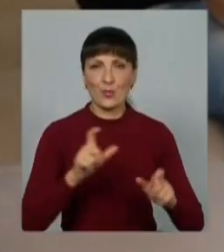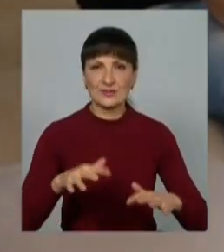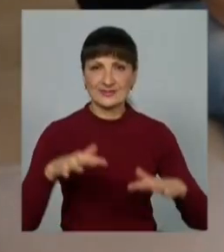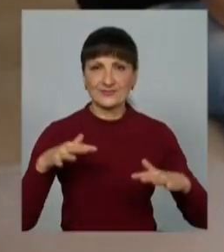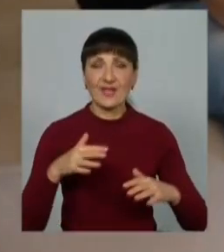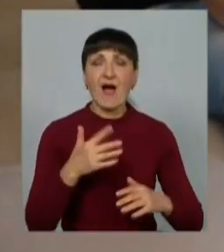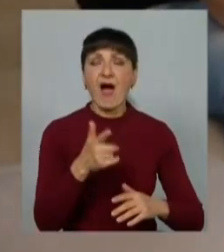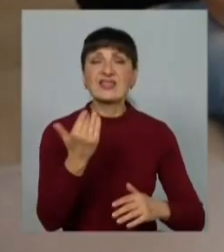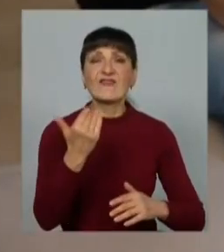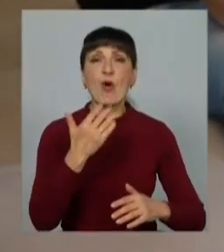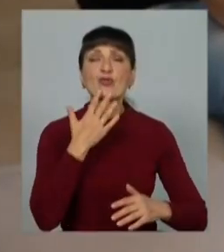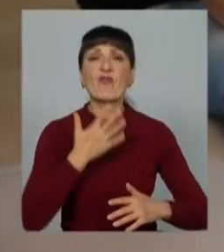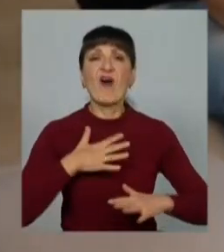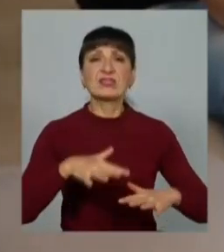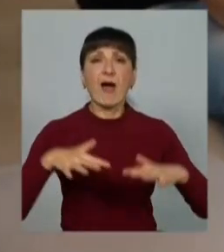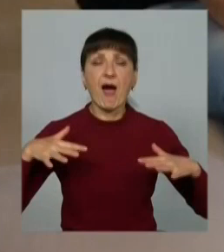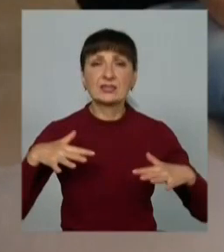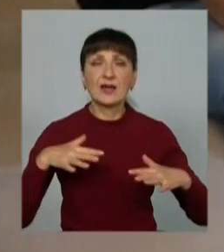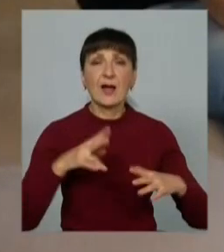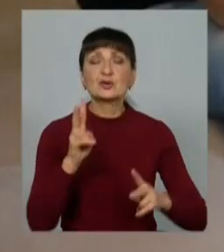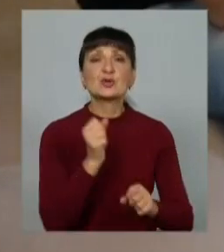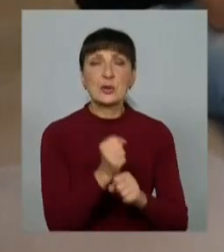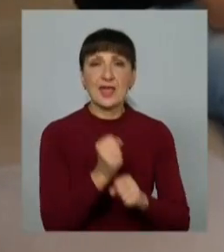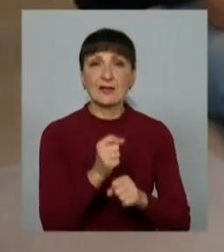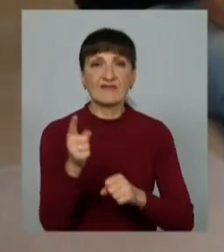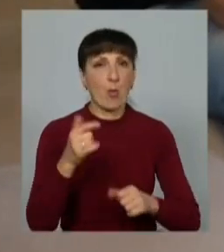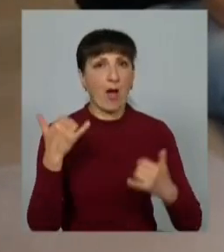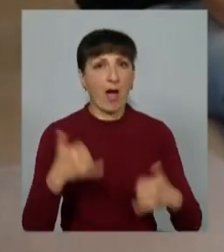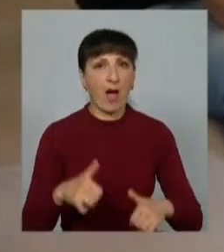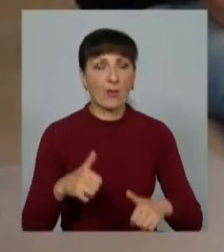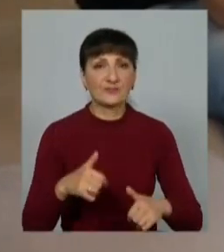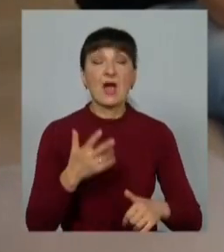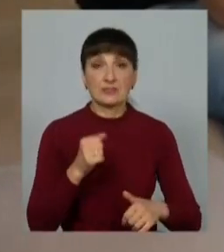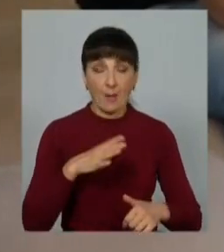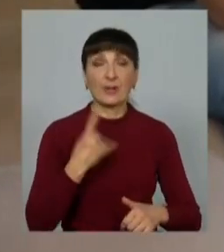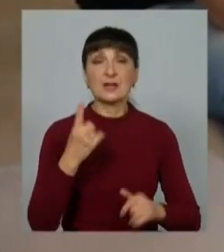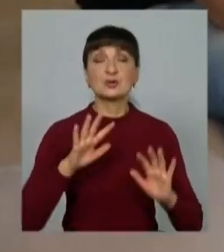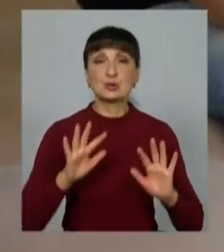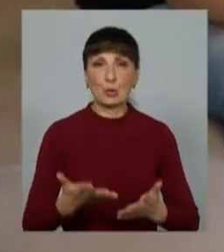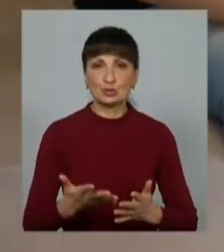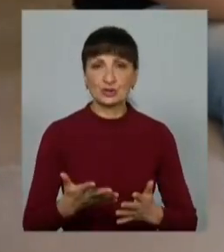делали ваши фанаты? То есть было ли что-нибудь такое, что вы вау, прям... Да, один был случай.